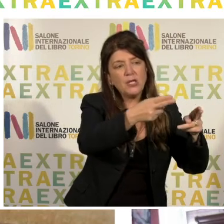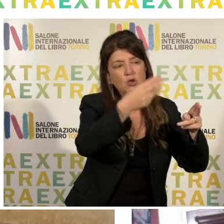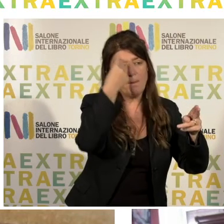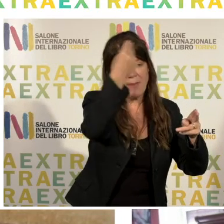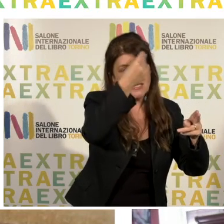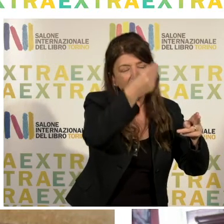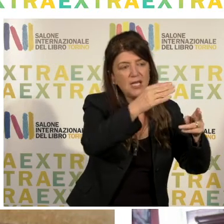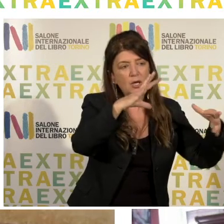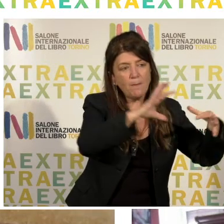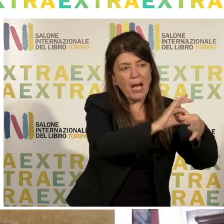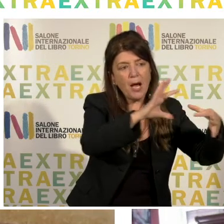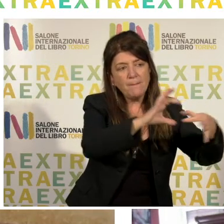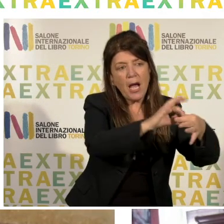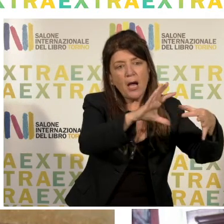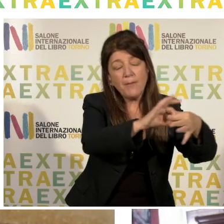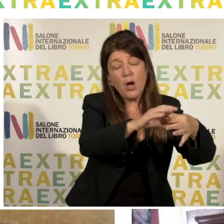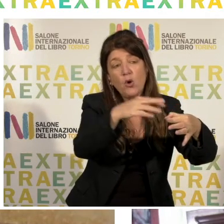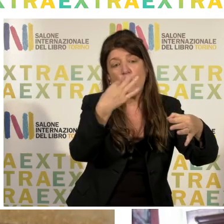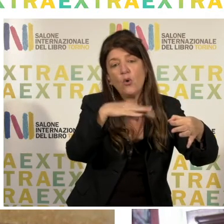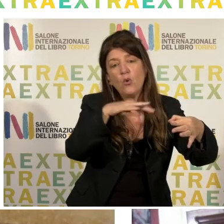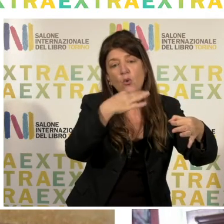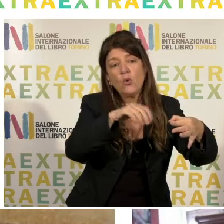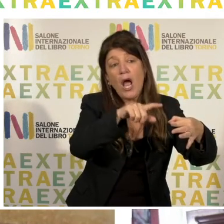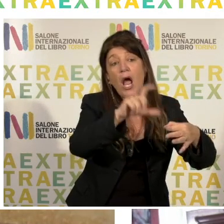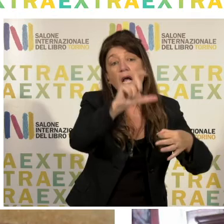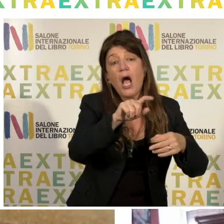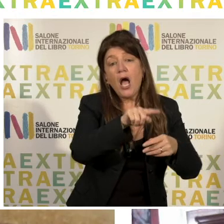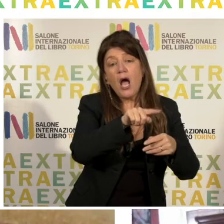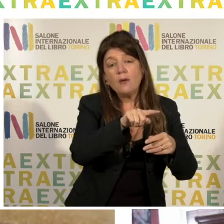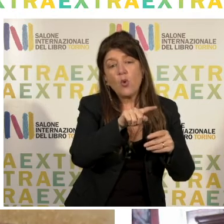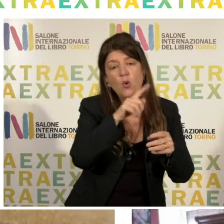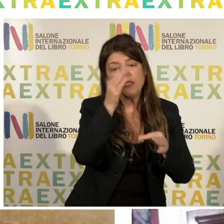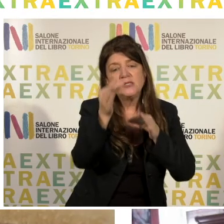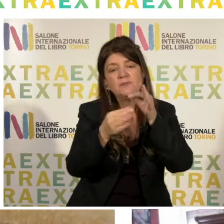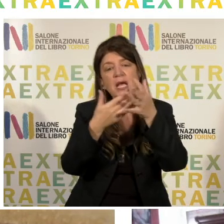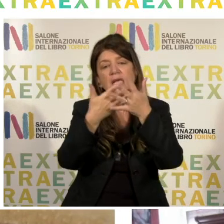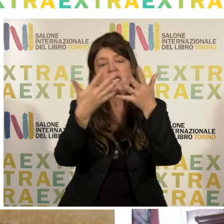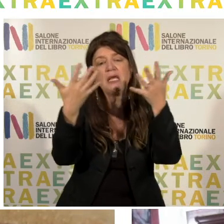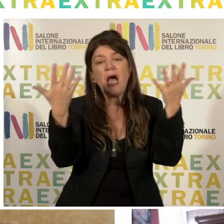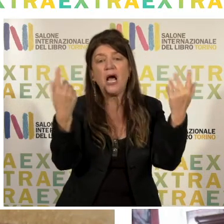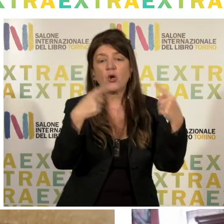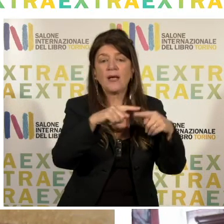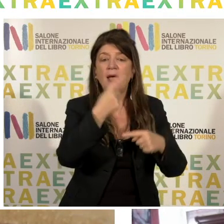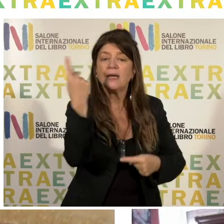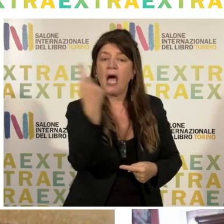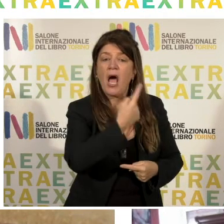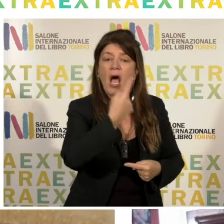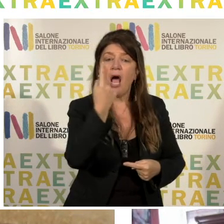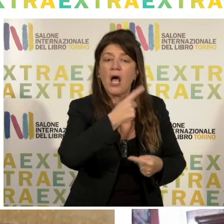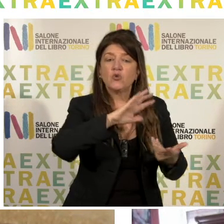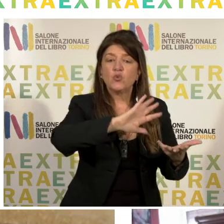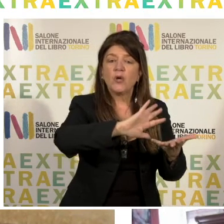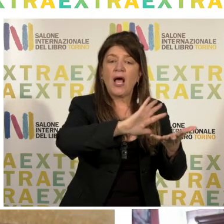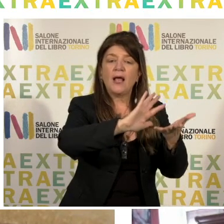Camus riesce a far vedere come la divinizzazione della natura o della